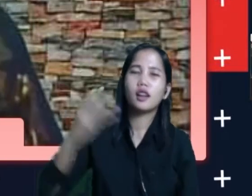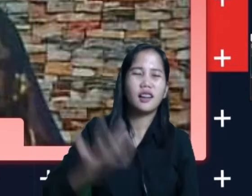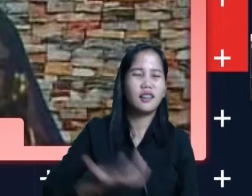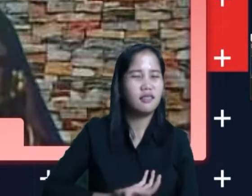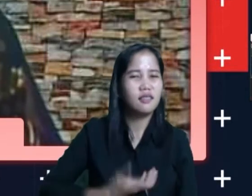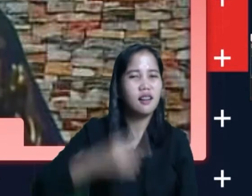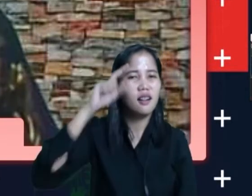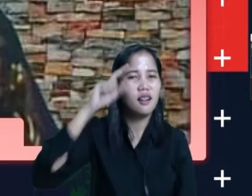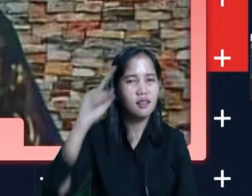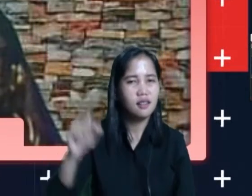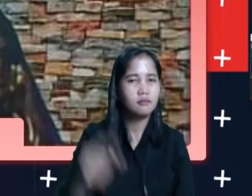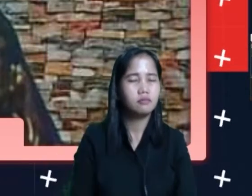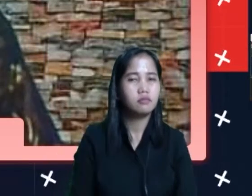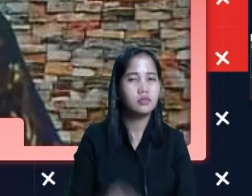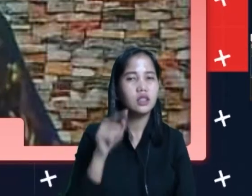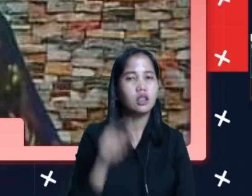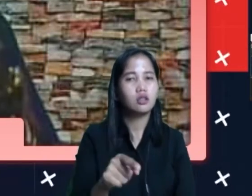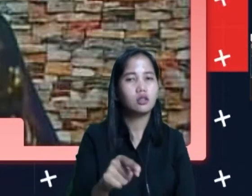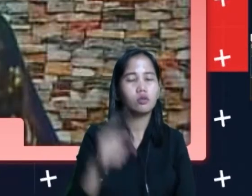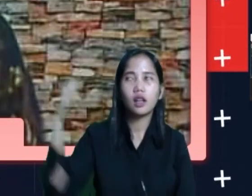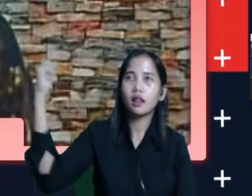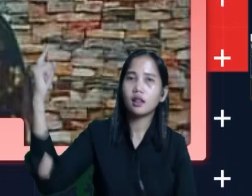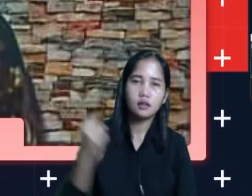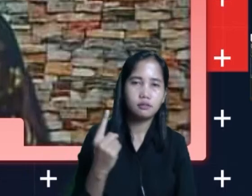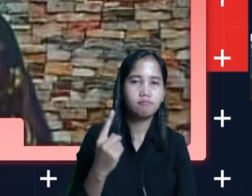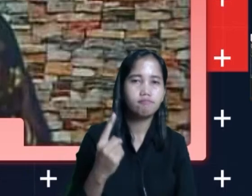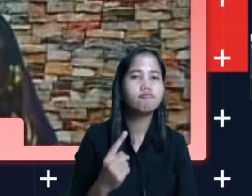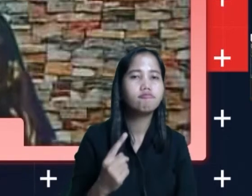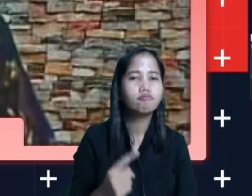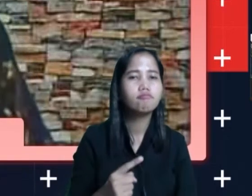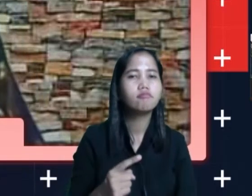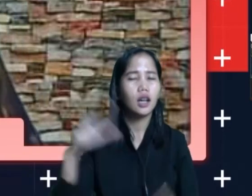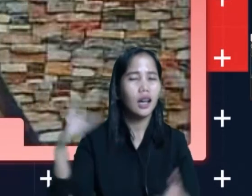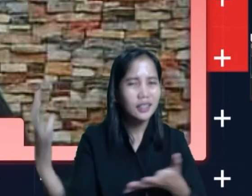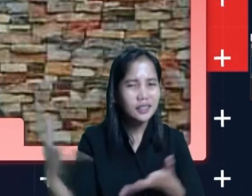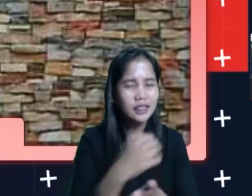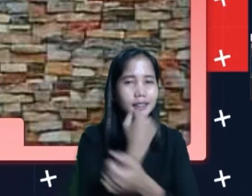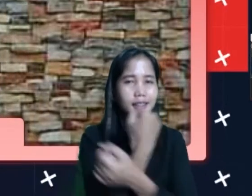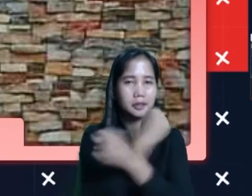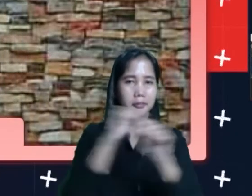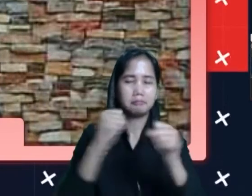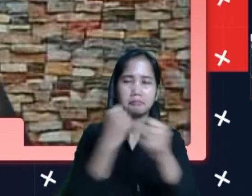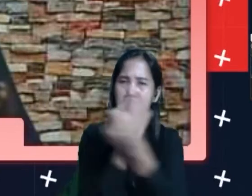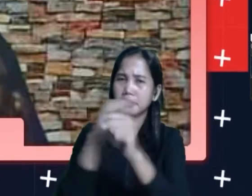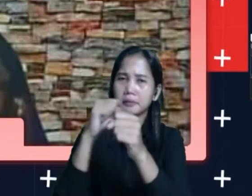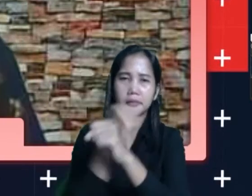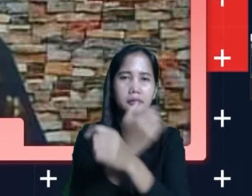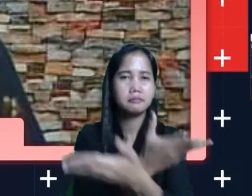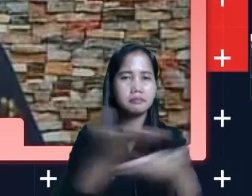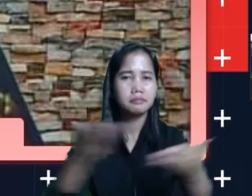menghasilkan keselamatan, tetapi sebagai hasil keselamatan. Ada tiga pendapat